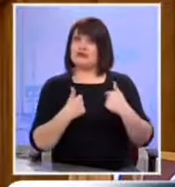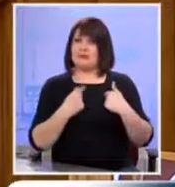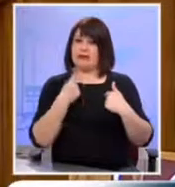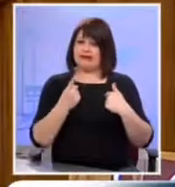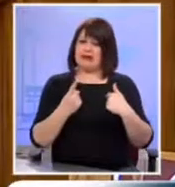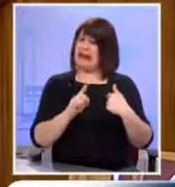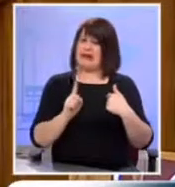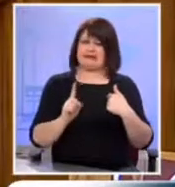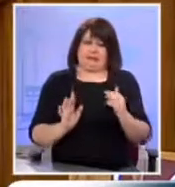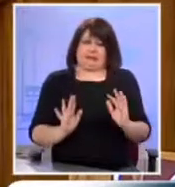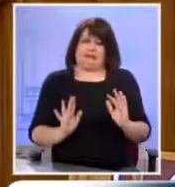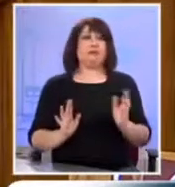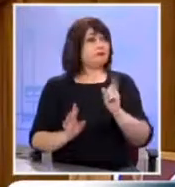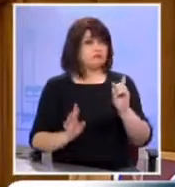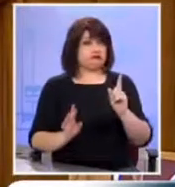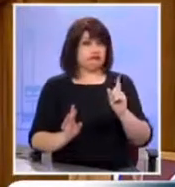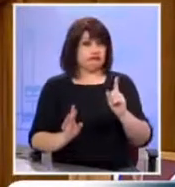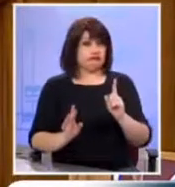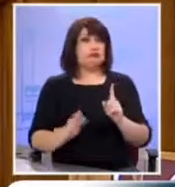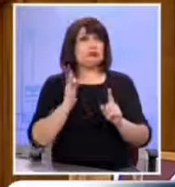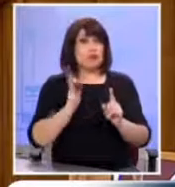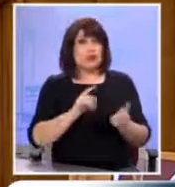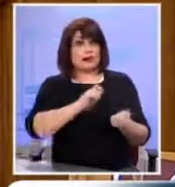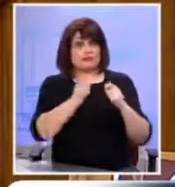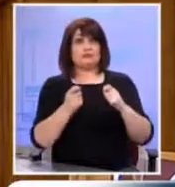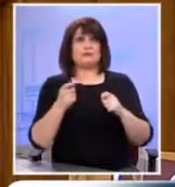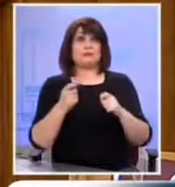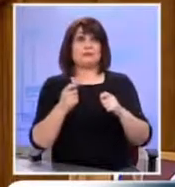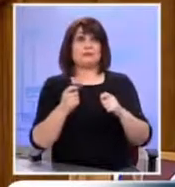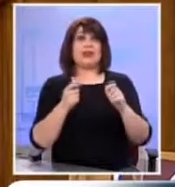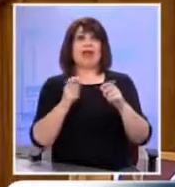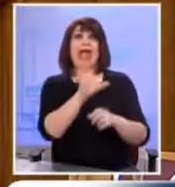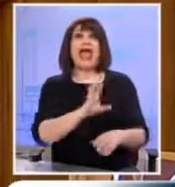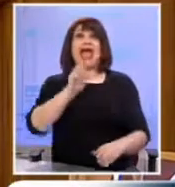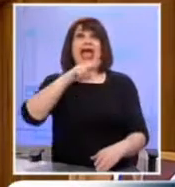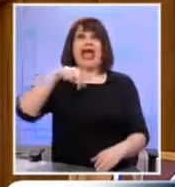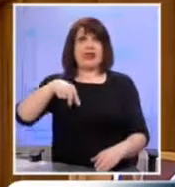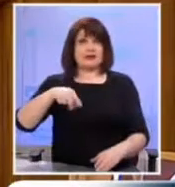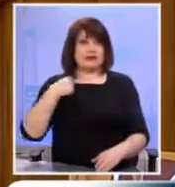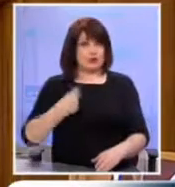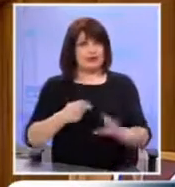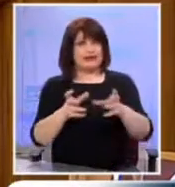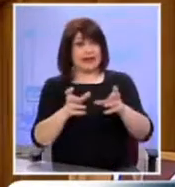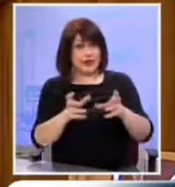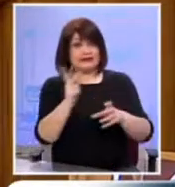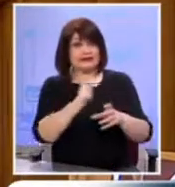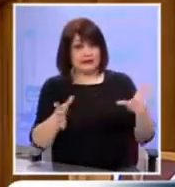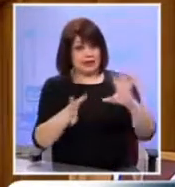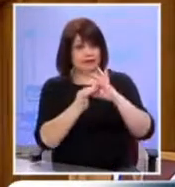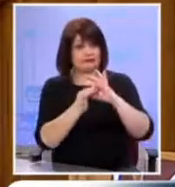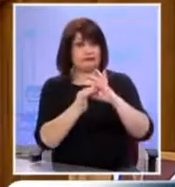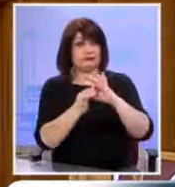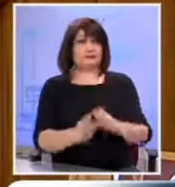αλλάξει τα δεδομένα, που μπορεί να αλλάξει τη σχέση δημόσιας, ραδιοτηλεόρασης και κοινωνίας. Κυρίες και κύριοι